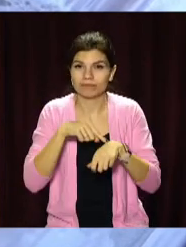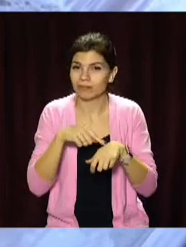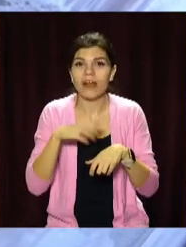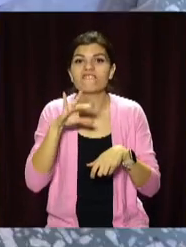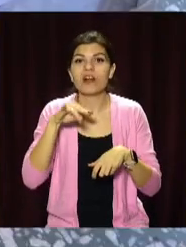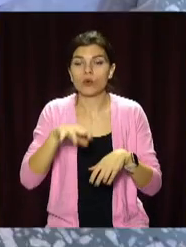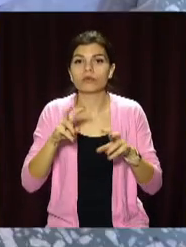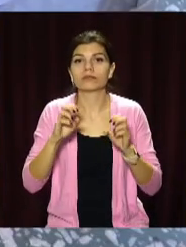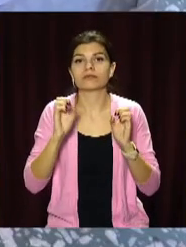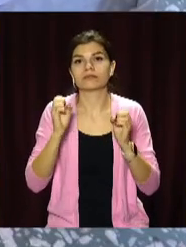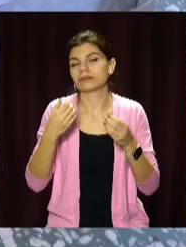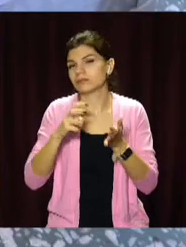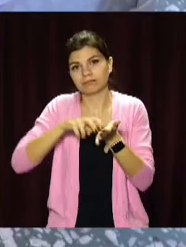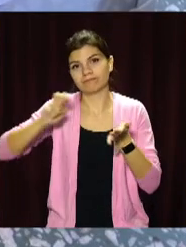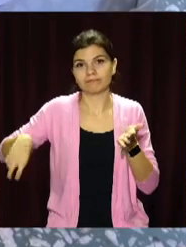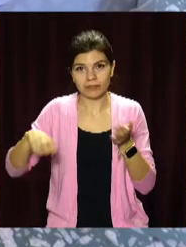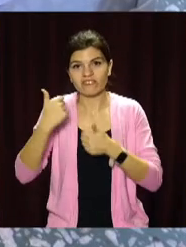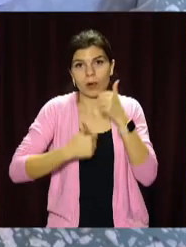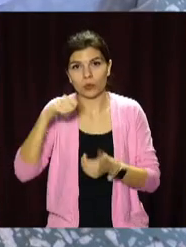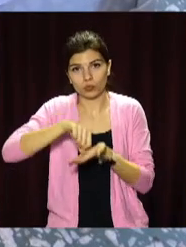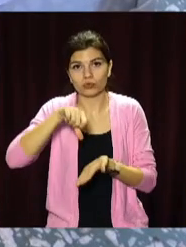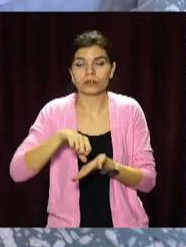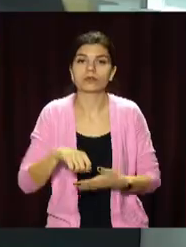зняв свою кандидатуру з виборчих перегонів.